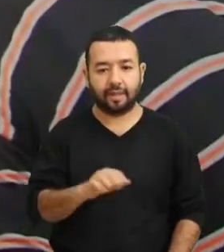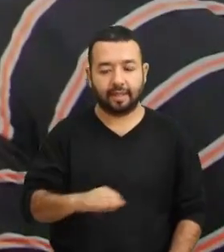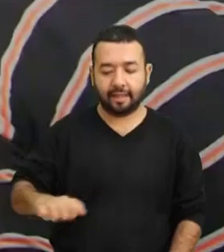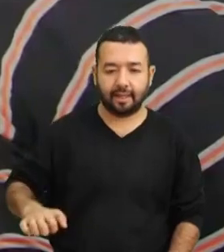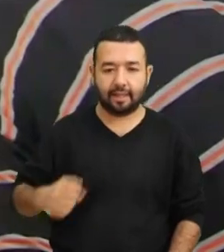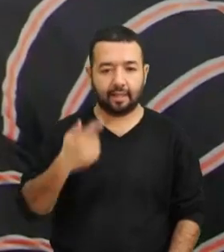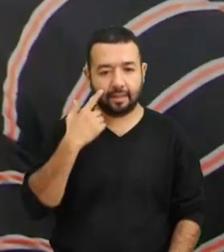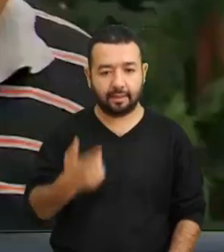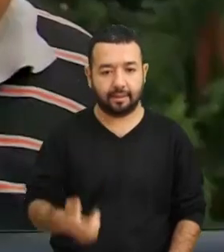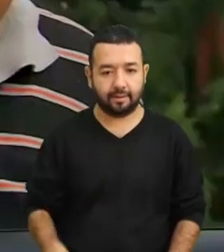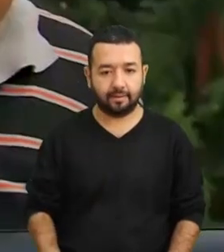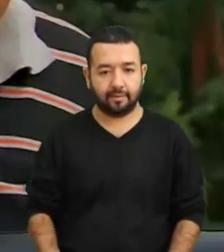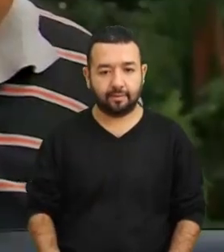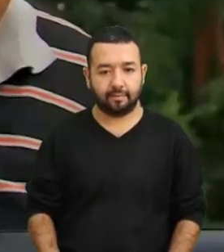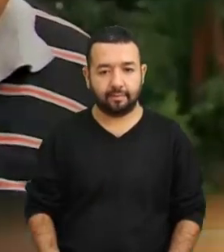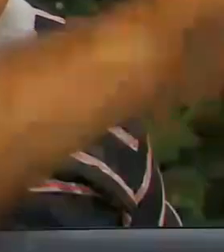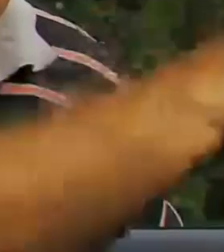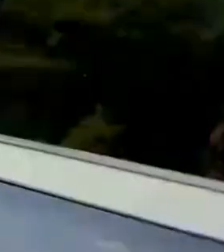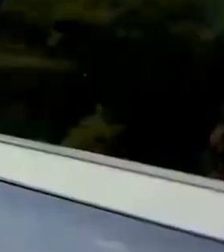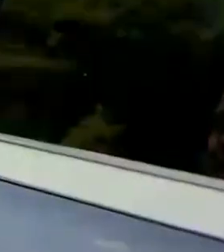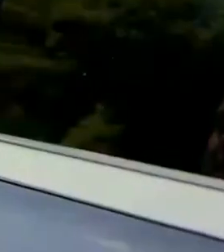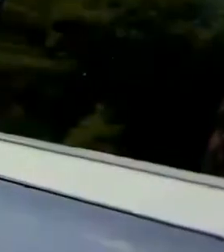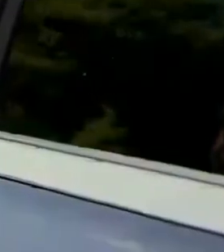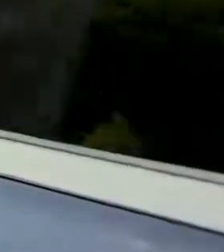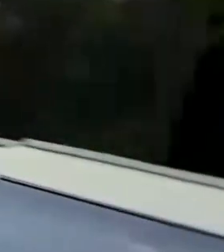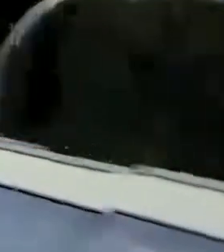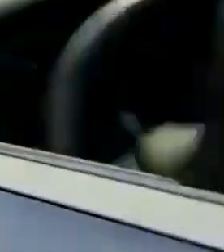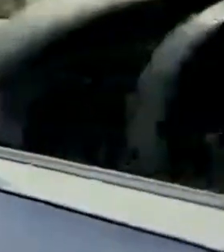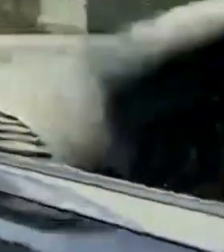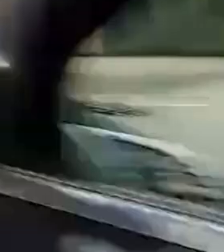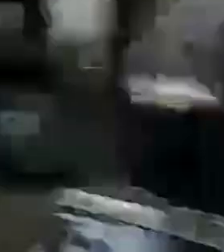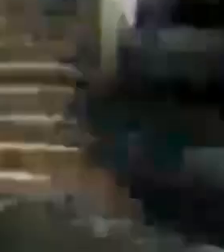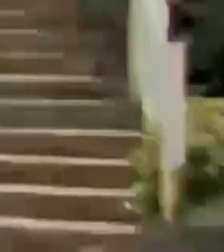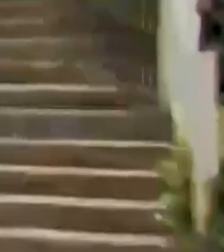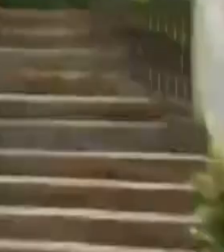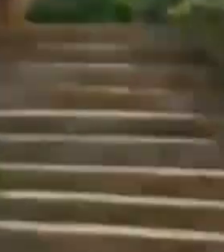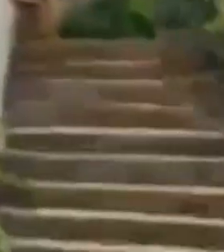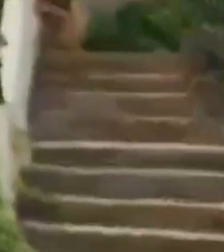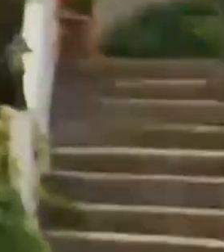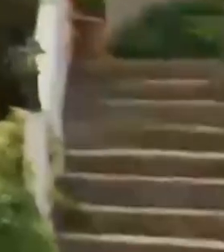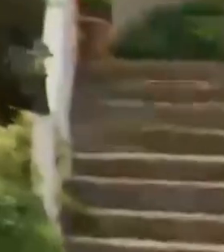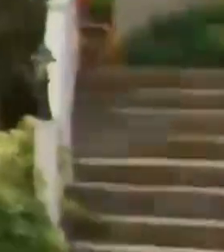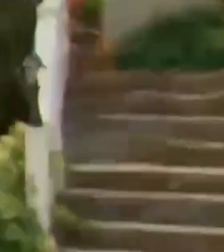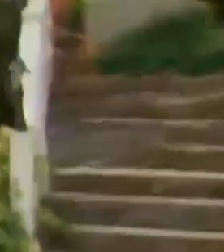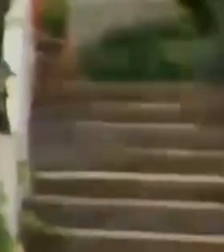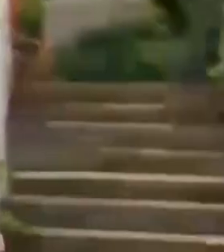takalım. Şükrü'ye ters bir bakış atıp vitesi değiştirdi. Geri geri garajdan çıkıyor.